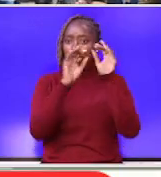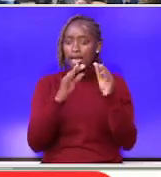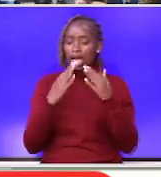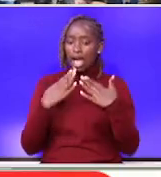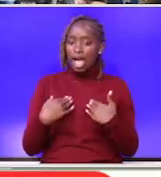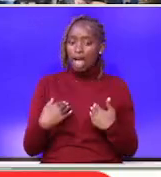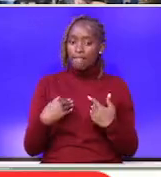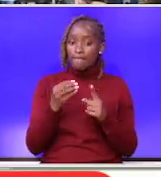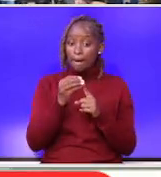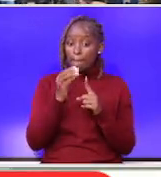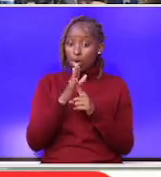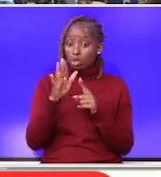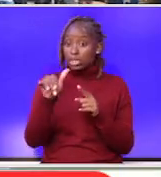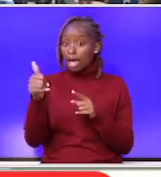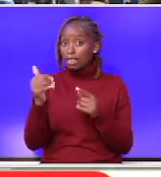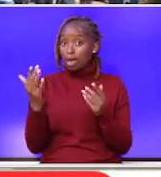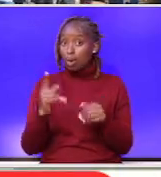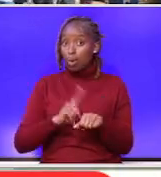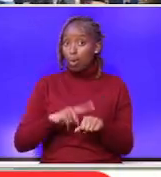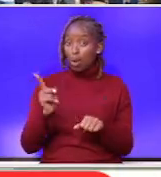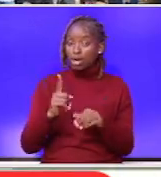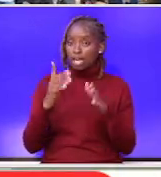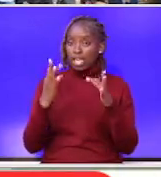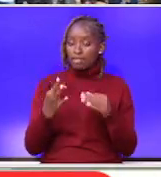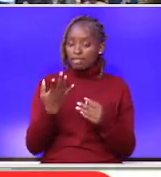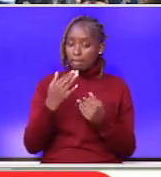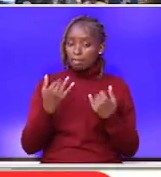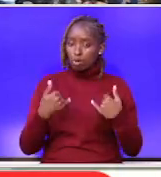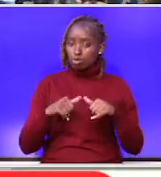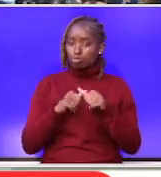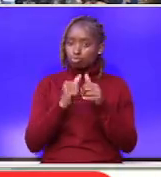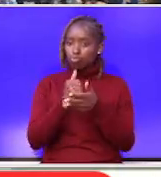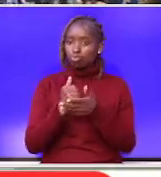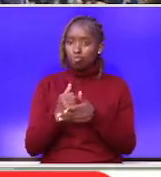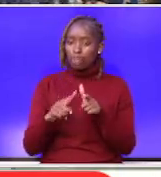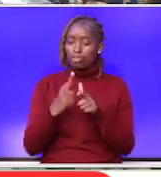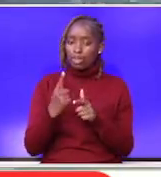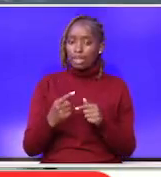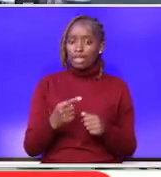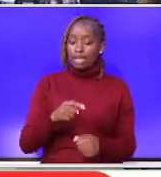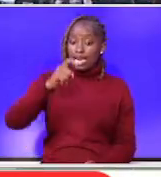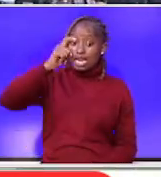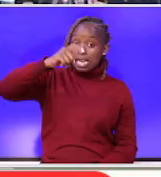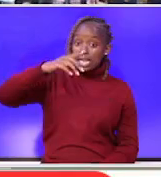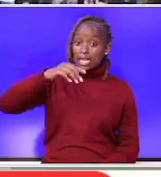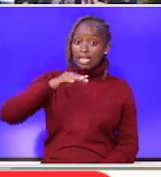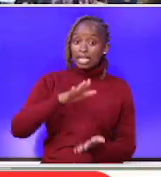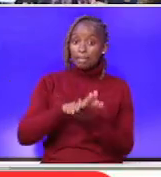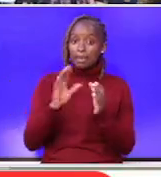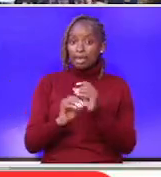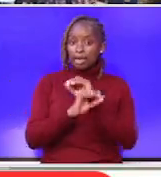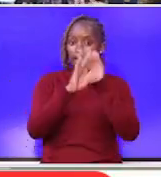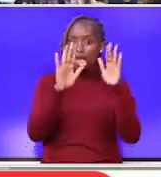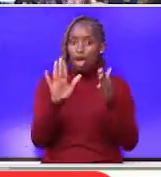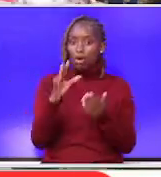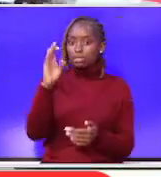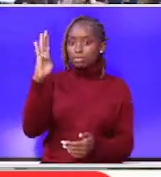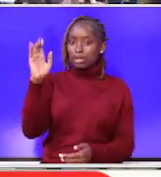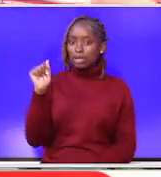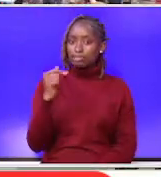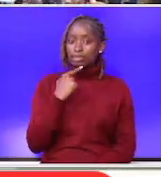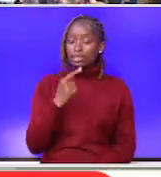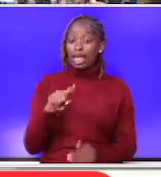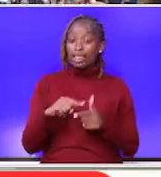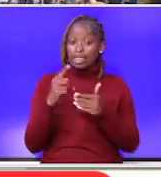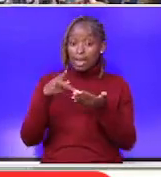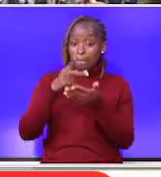we requested that if at all it is posting, let them post everyone as per the CBA terms and then they pay up